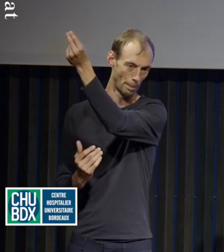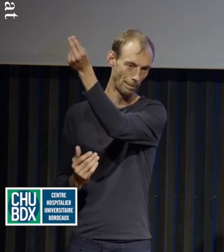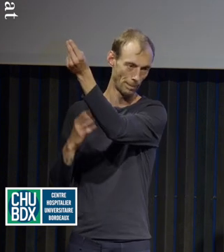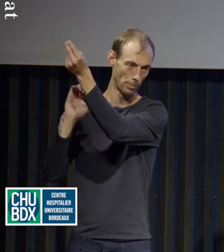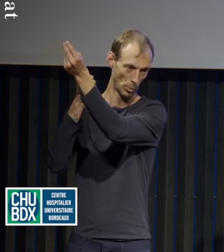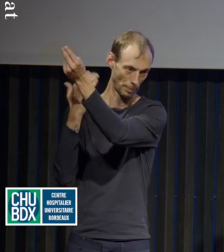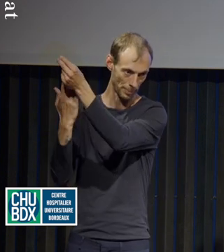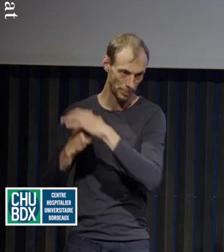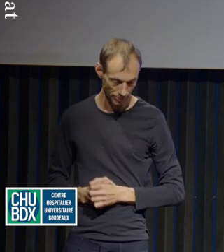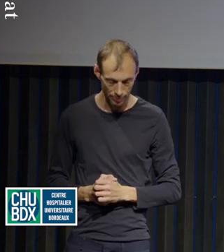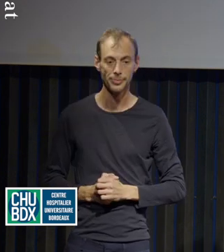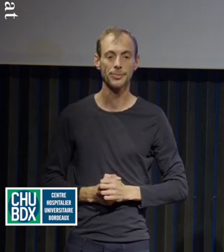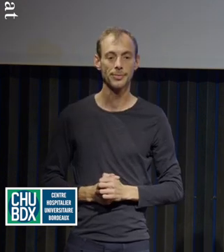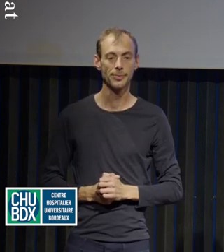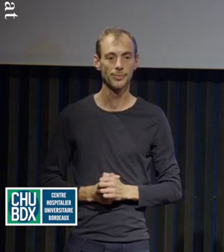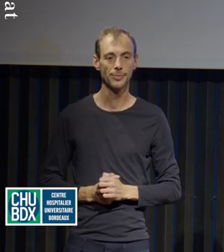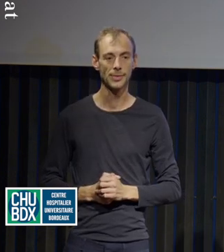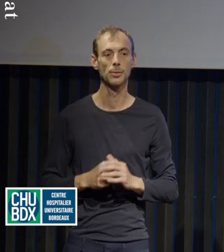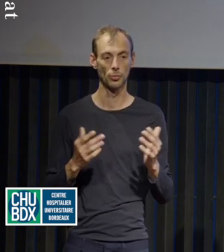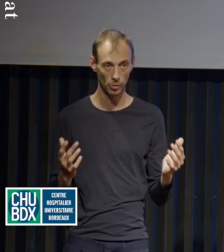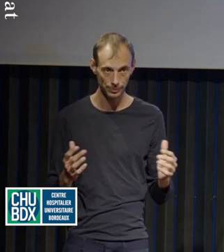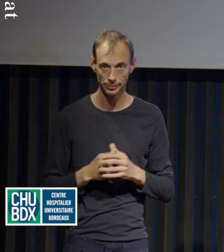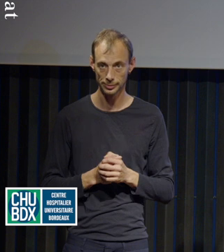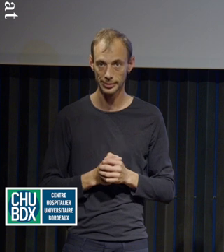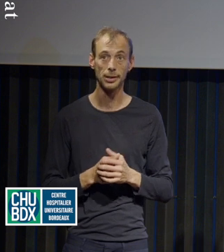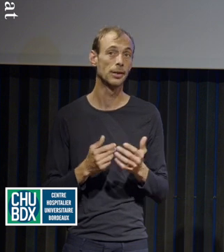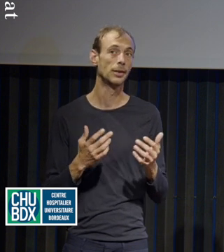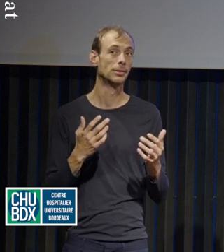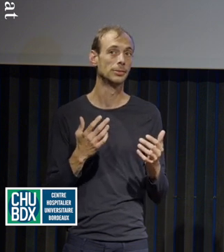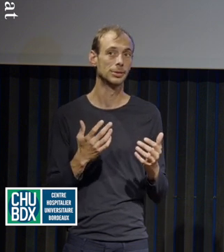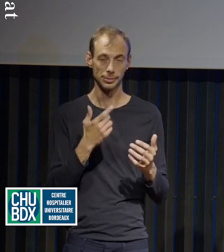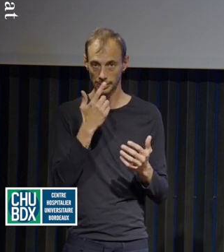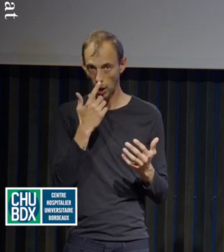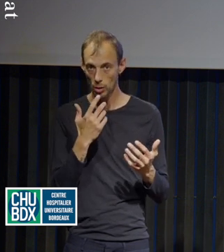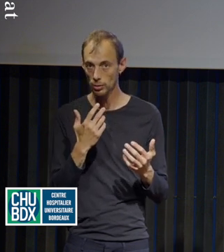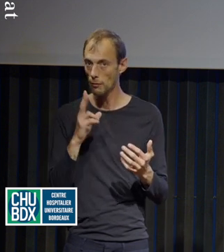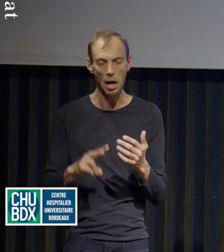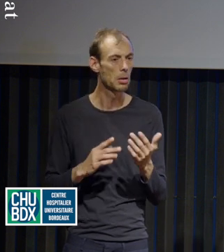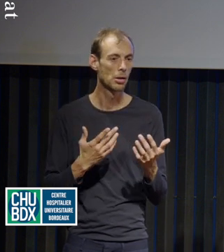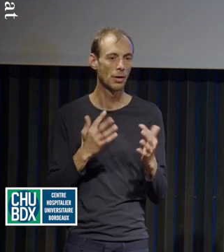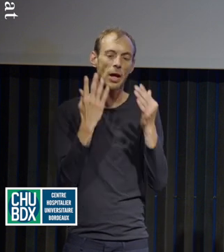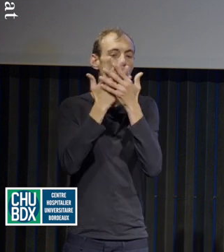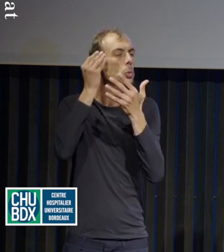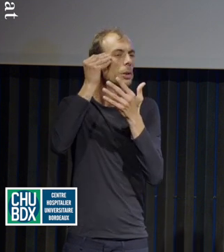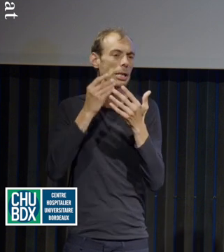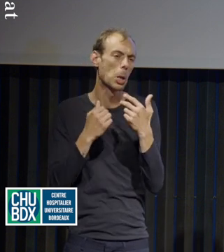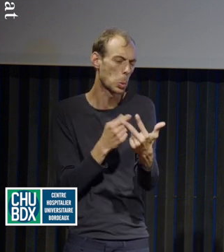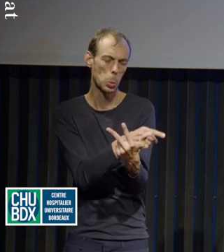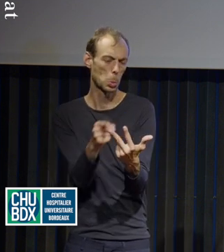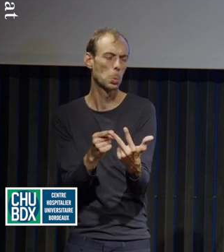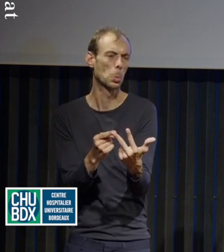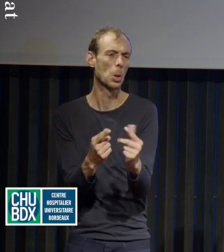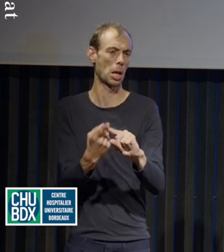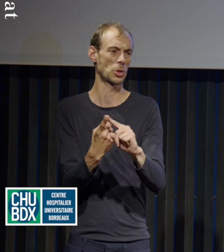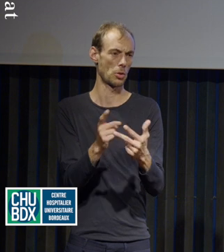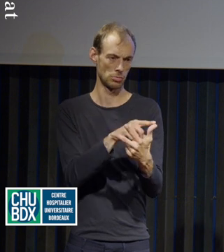Donc, si on veut retenir trois points assez essentiels autour de cette question, c'est qu'on a vu que les troubles psychiatriques